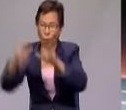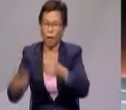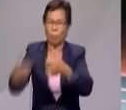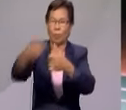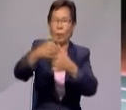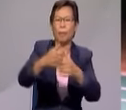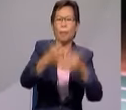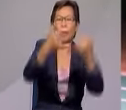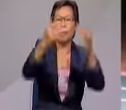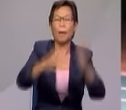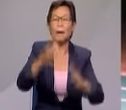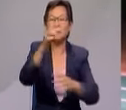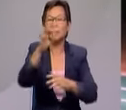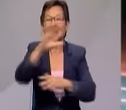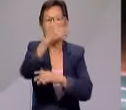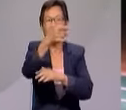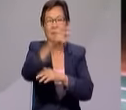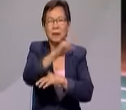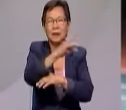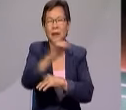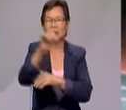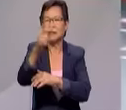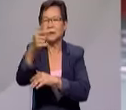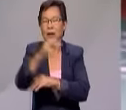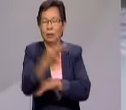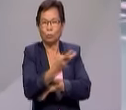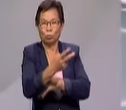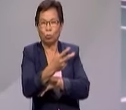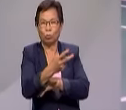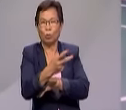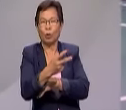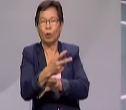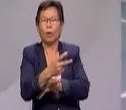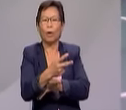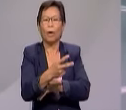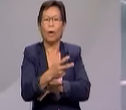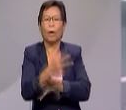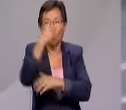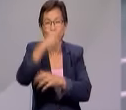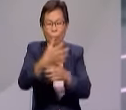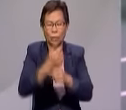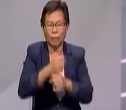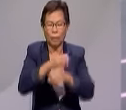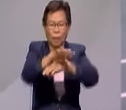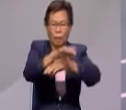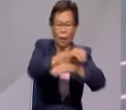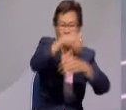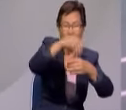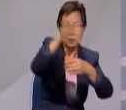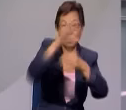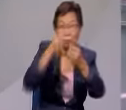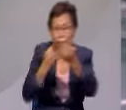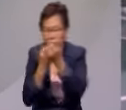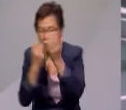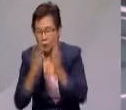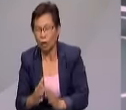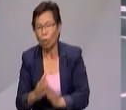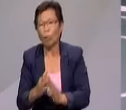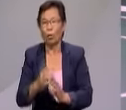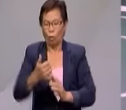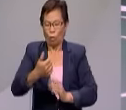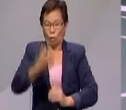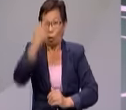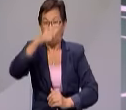Pemain senior seperti Chan Peng Soon dan Tan Mung Kiong menjadi rujukan kepada mereka berdua bagi mendapatkan nasihat dalam mencari penaja untuk bergerak